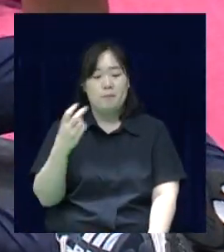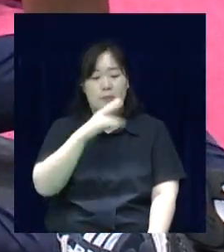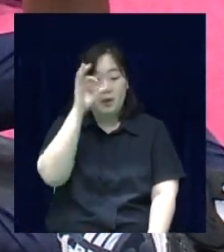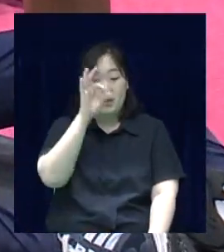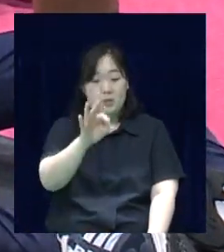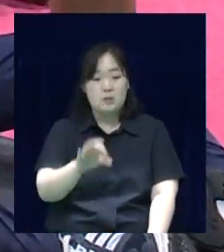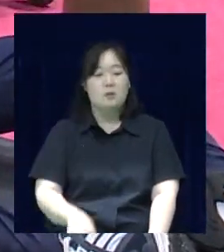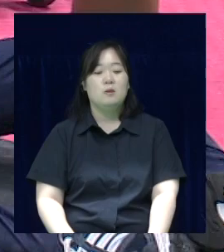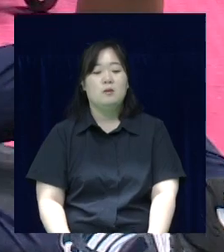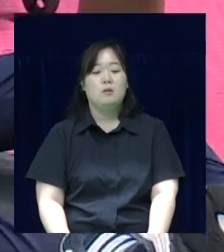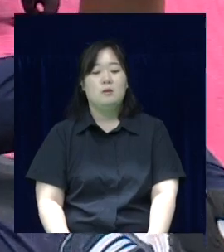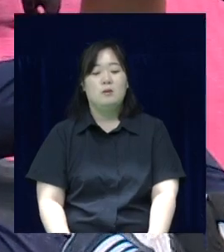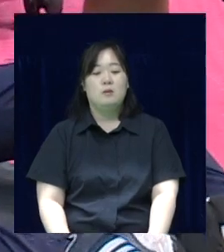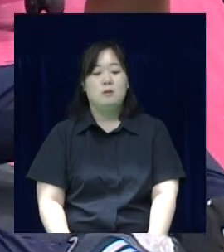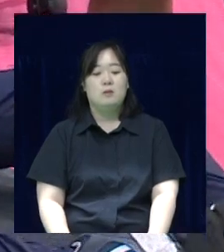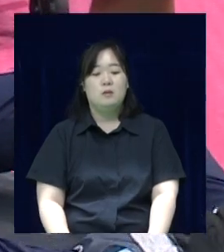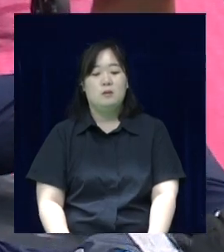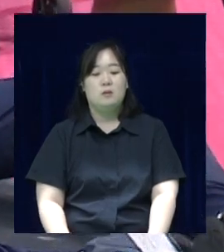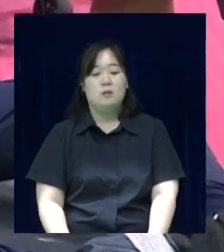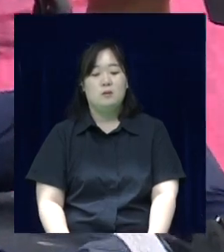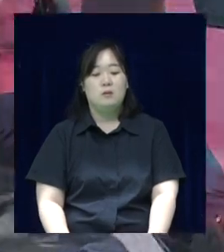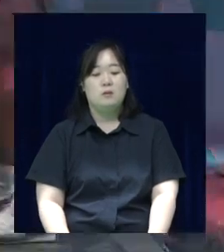보실까요?